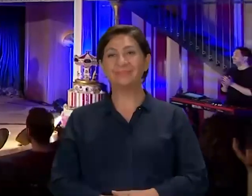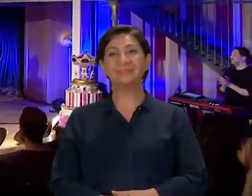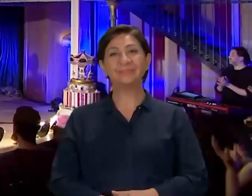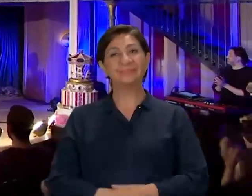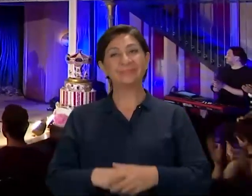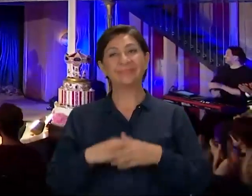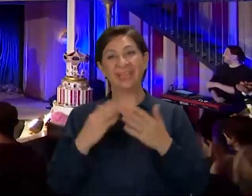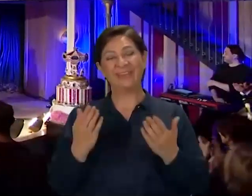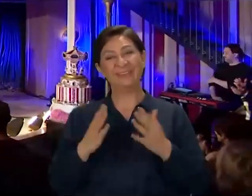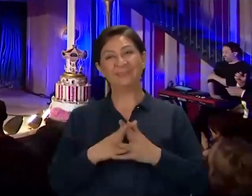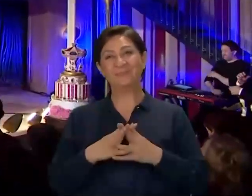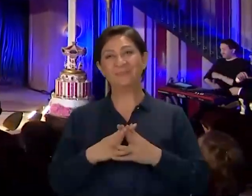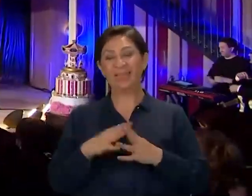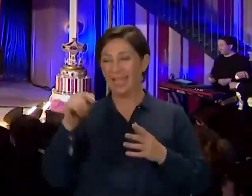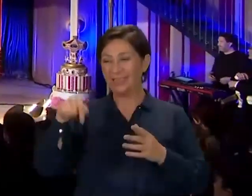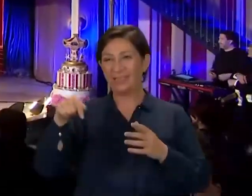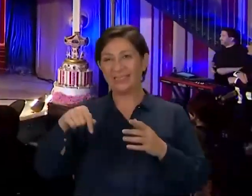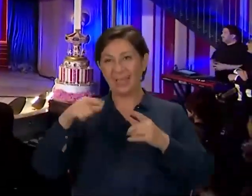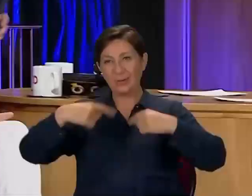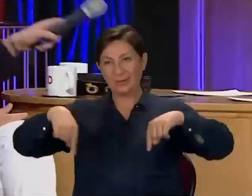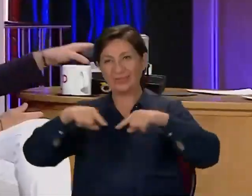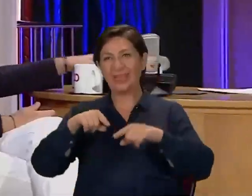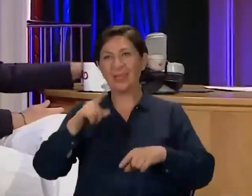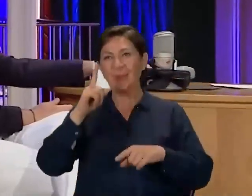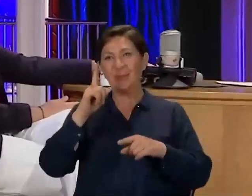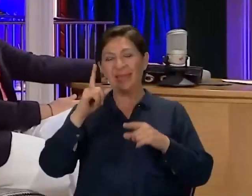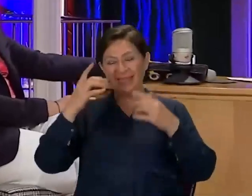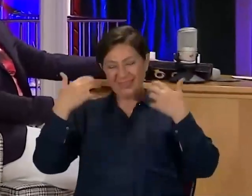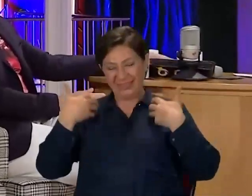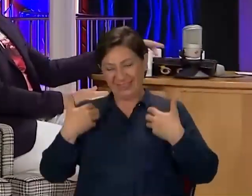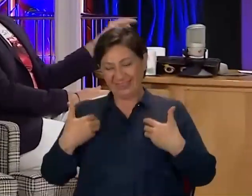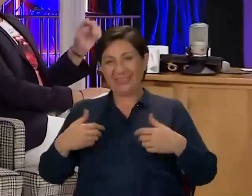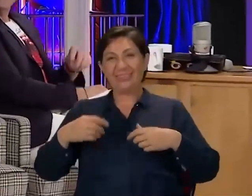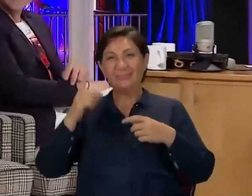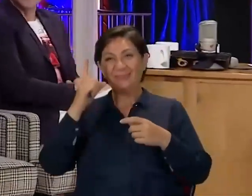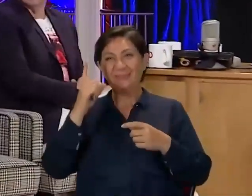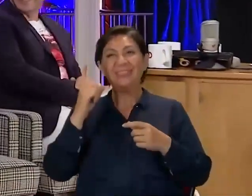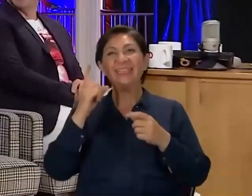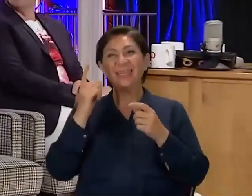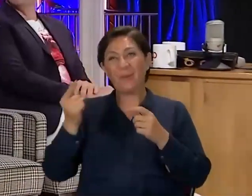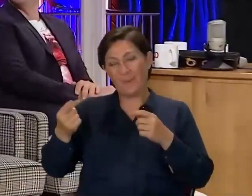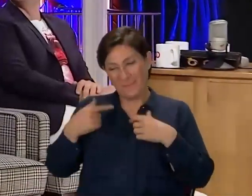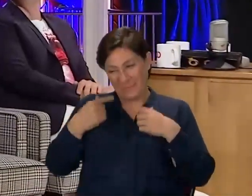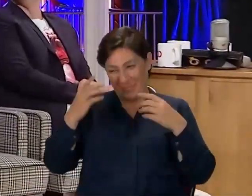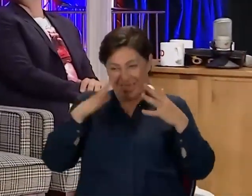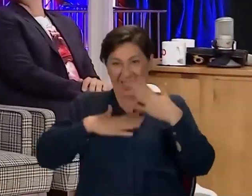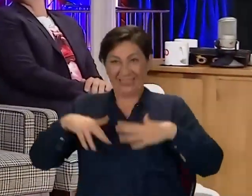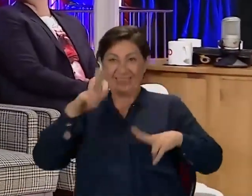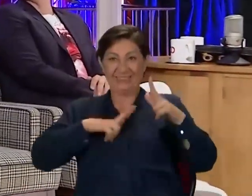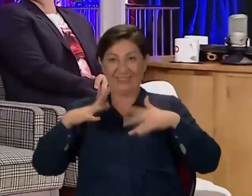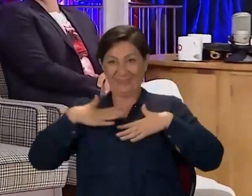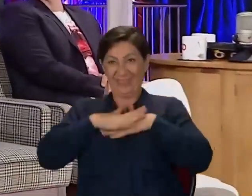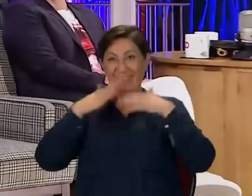Evet. Aşağıda kuliste bir içi vücudumun tüm hatlarını gösteren bir file badim var. Onu